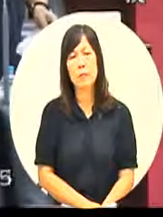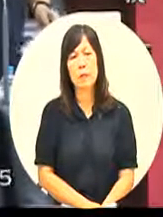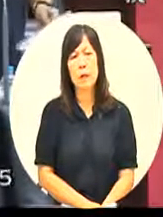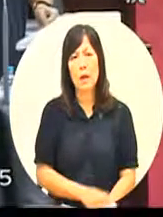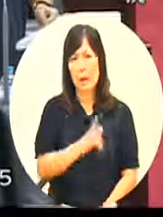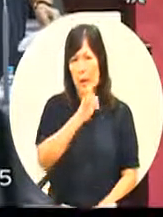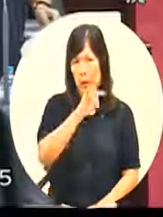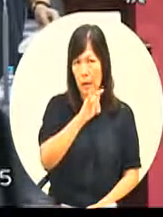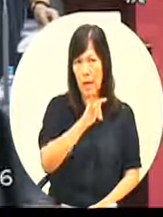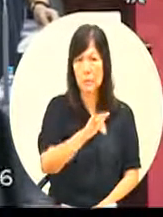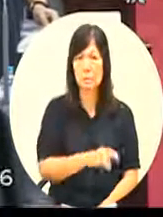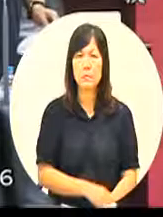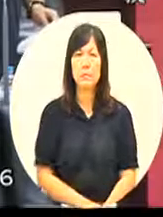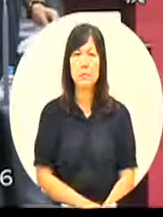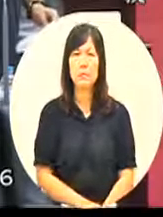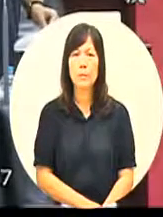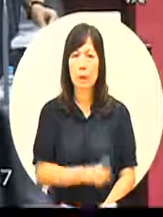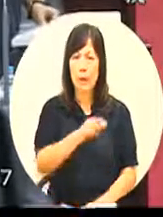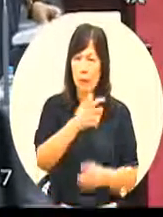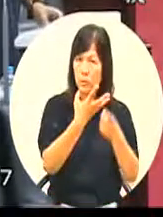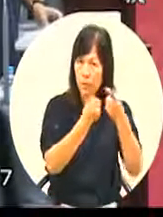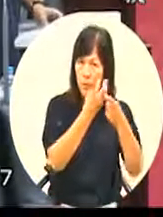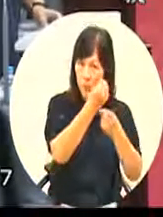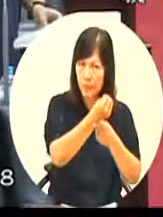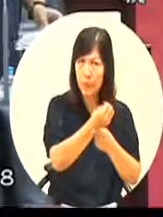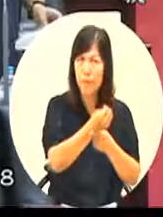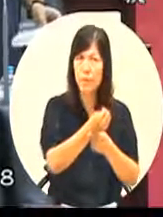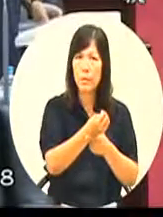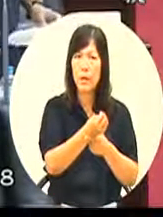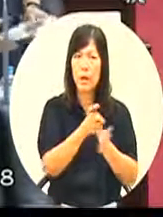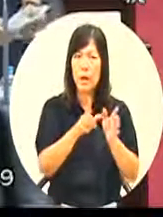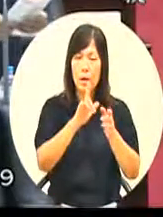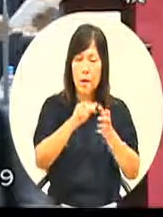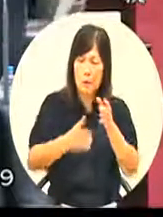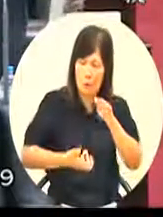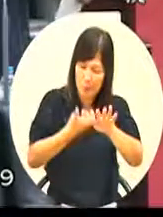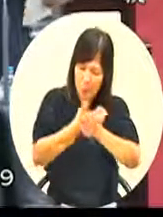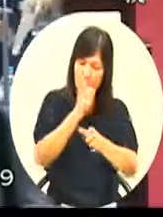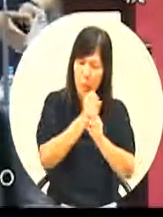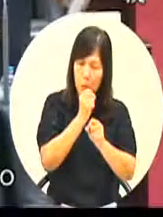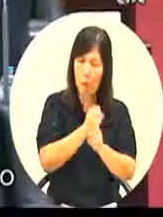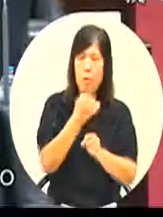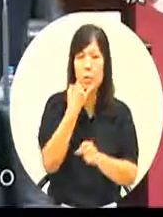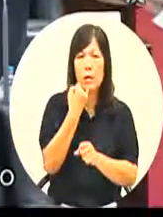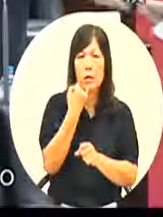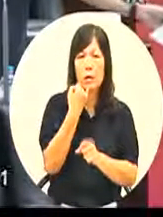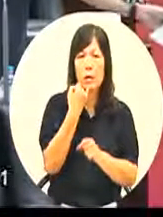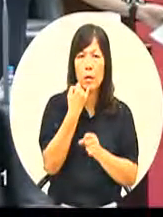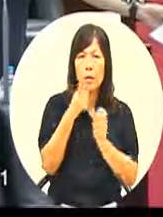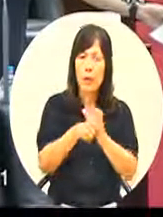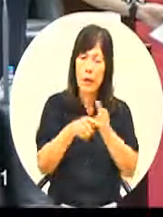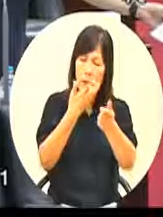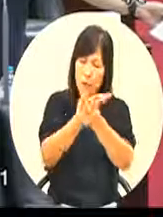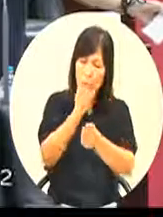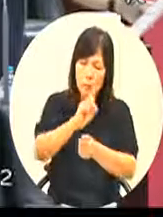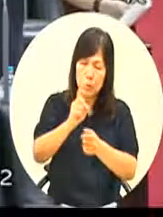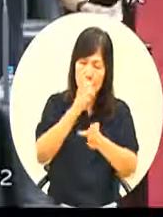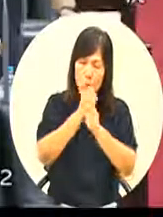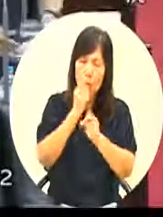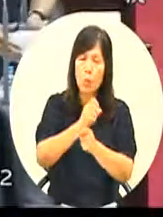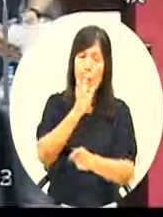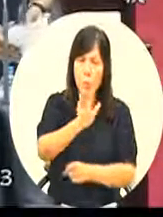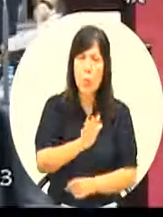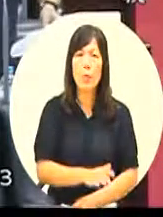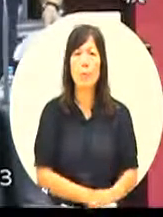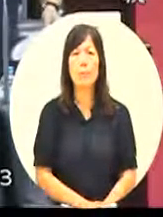师从老师的这些比例，从老师他们可以投入职场，从老师就看我们有提供多少的这些工作嘛。